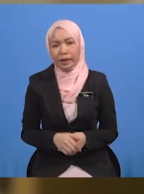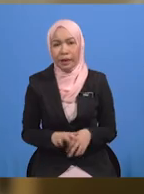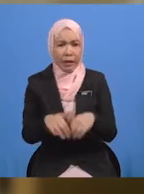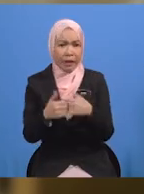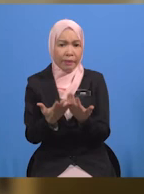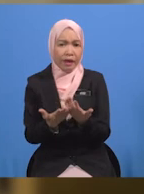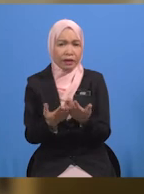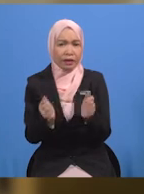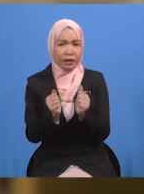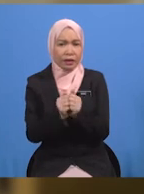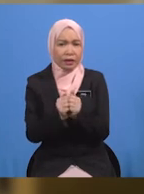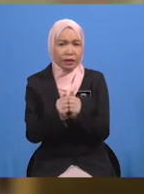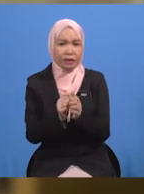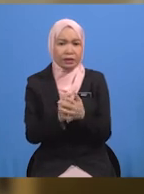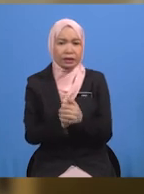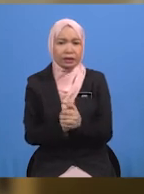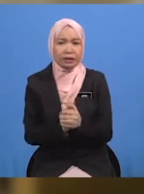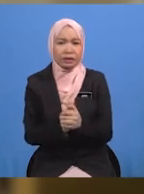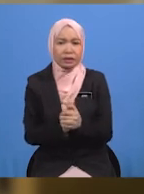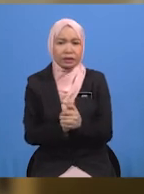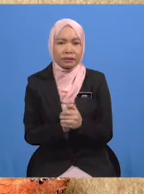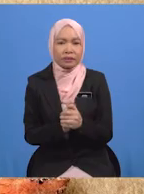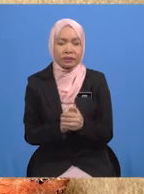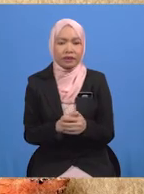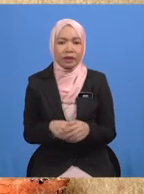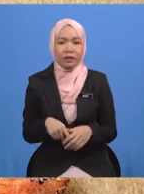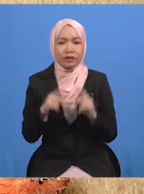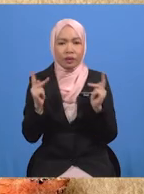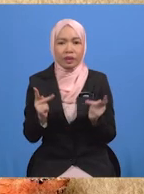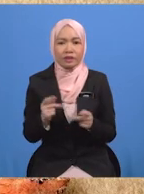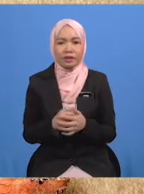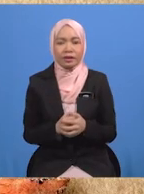Bagaimana pula dengan persaingan antara kuasa-kuasa barat?